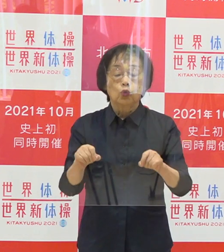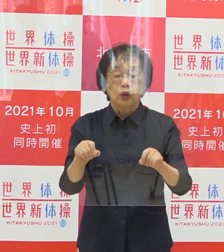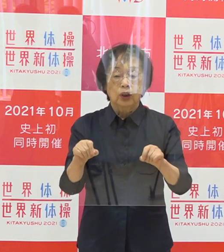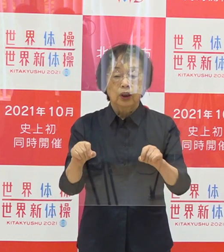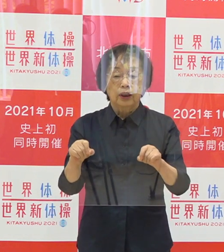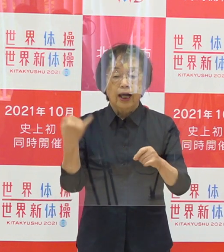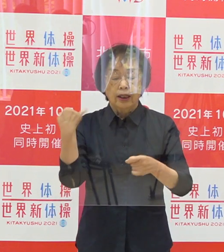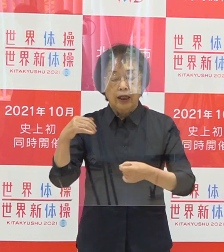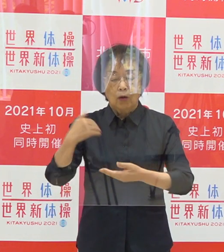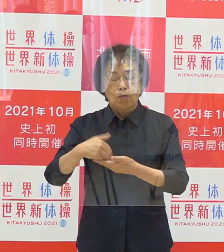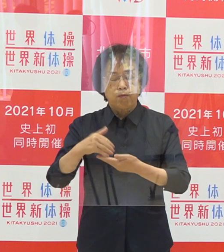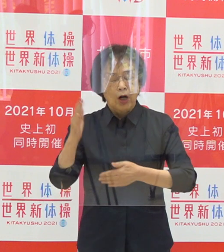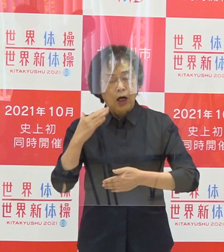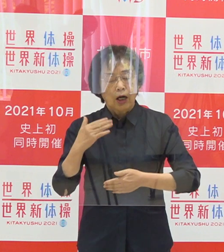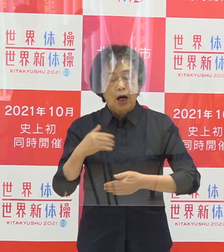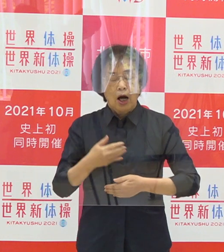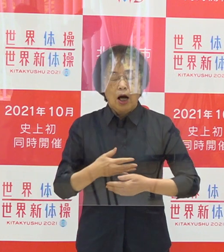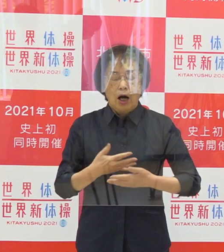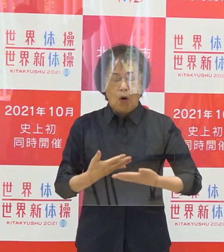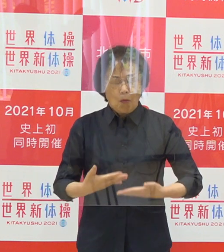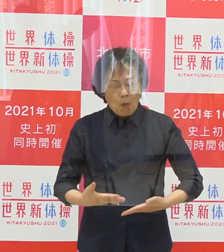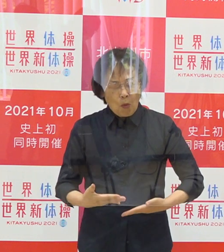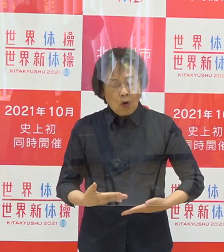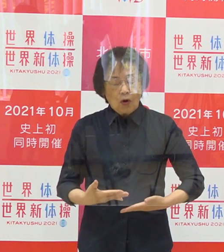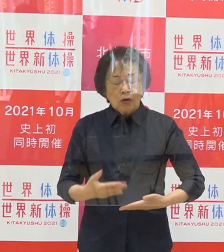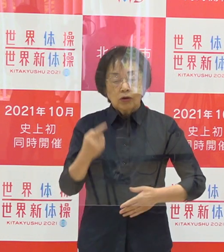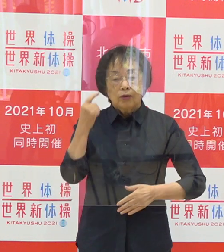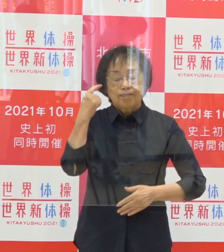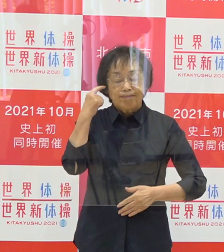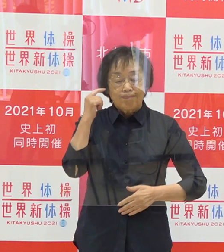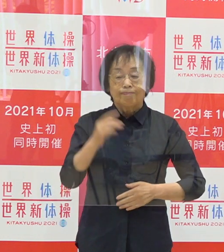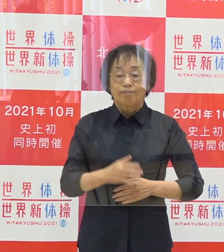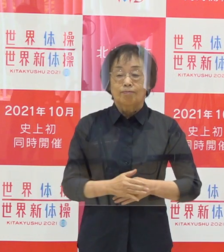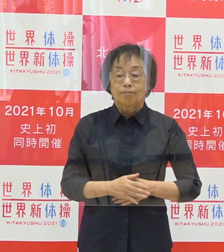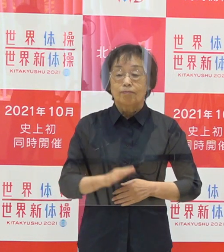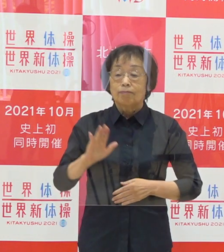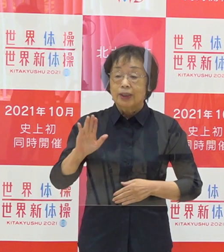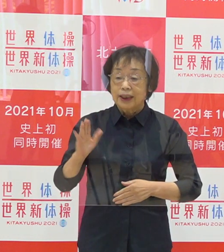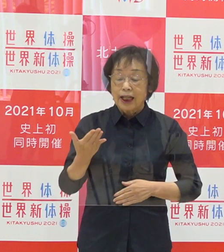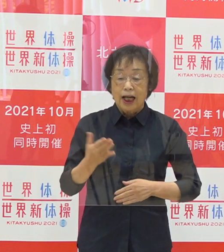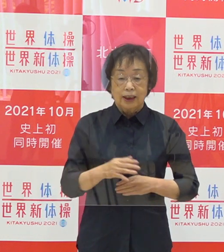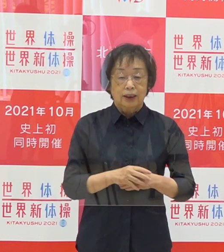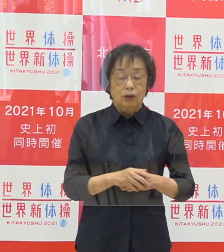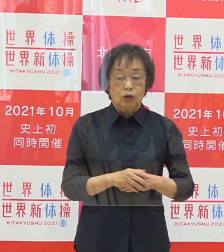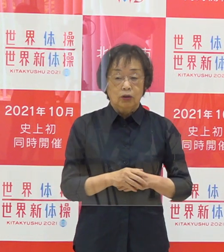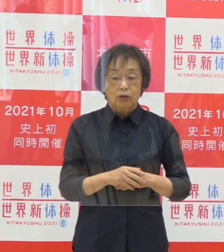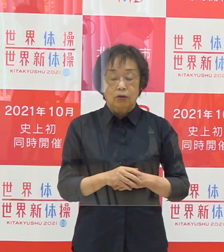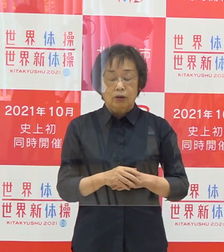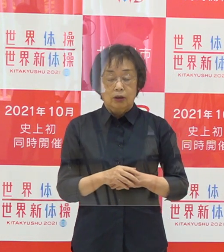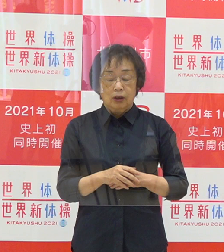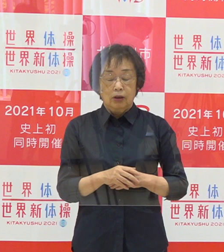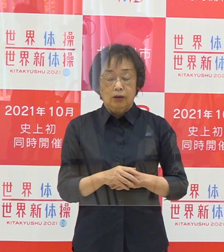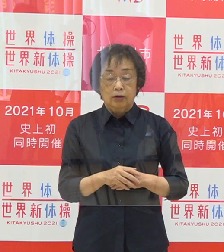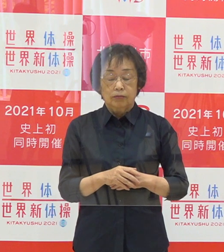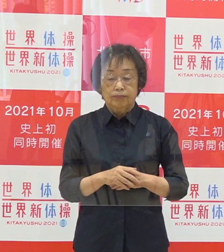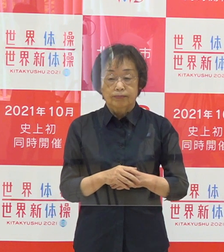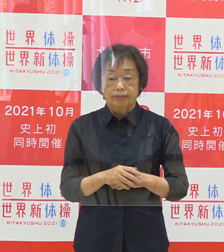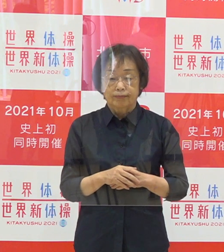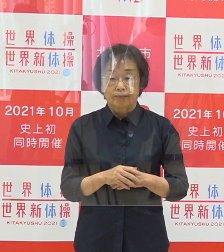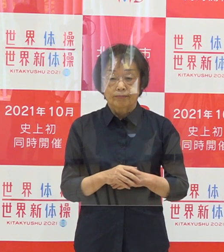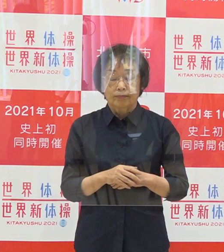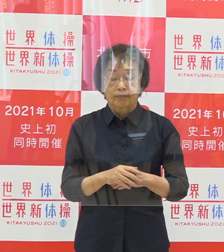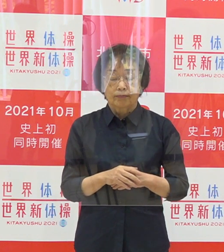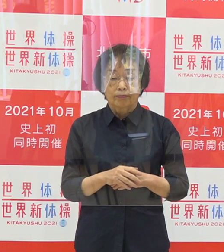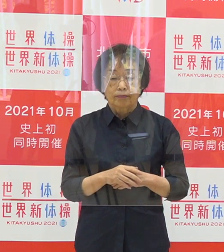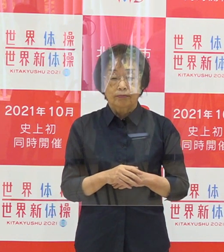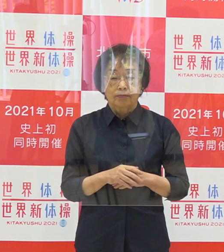めさせていただきます。ただですね、唐突すぎるんではないかというご指摘があります